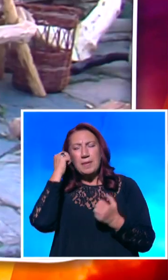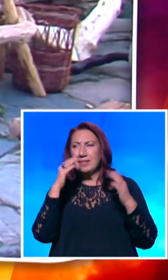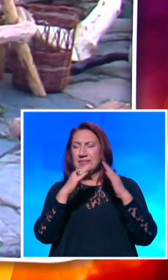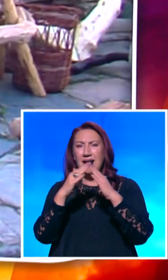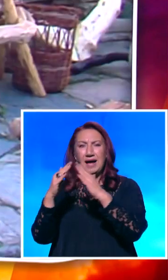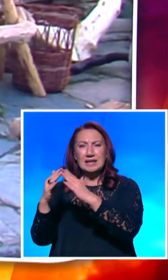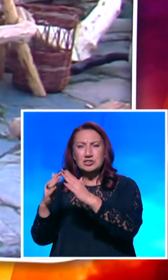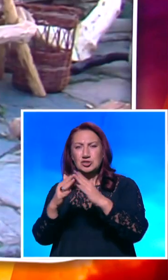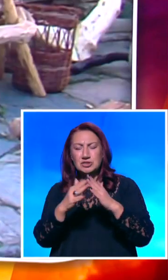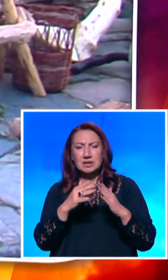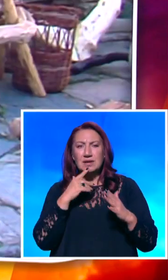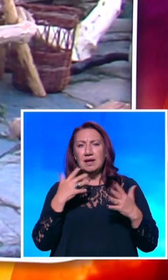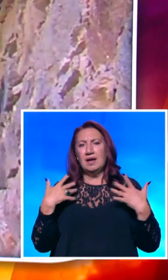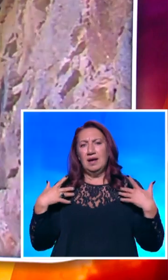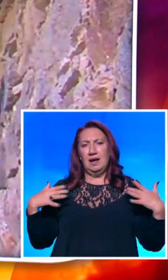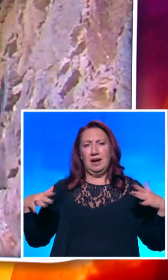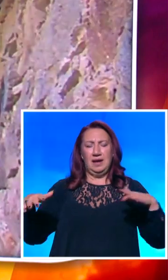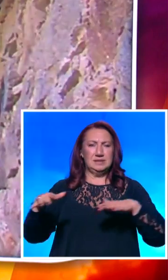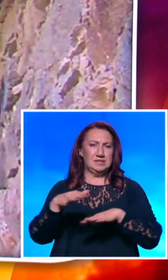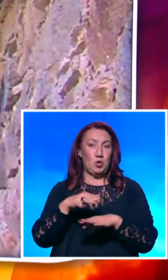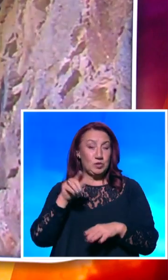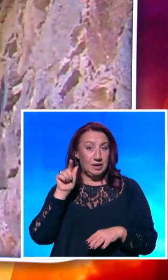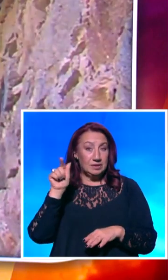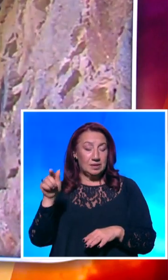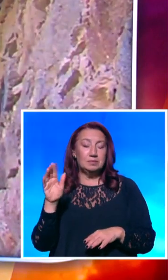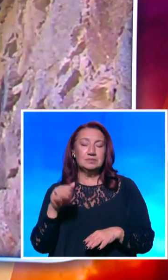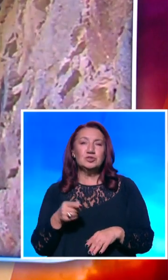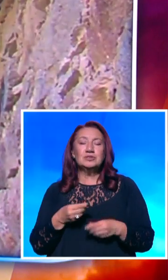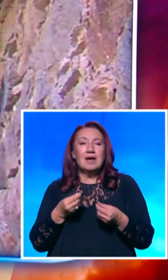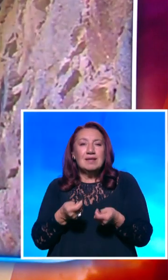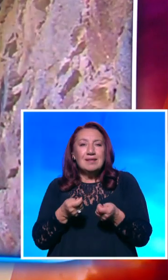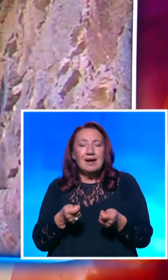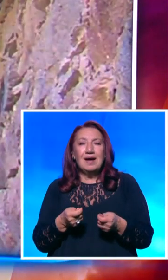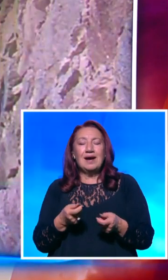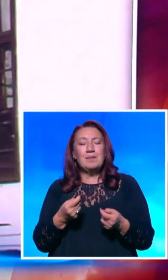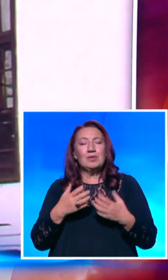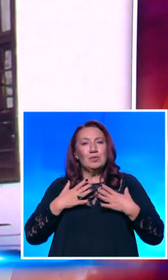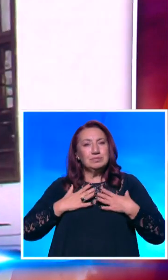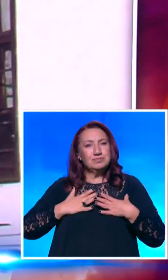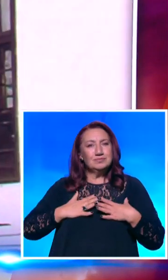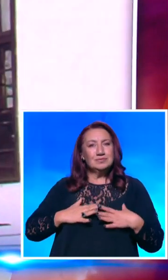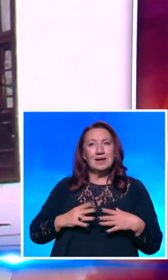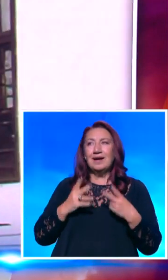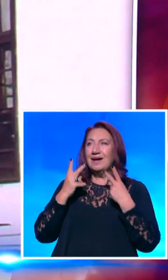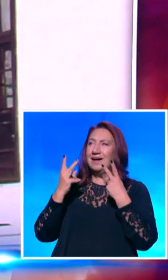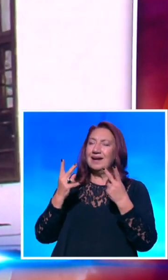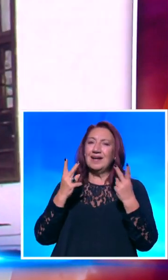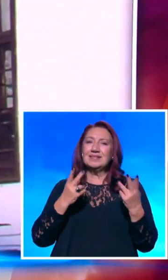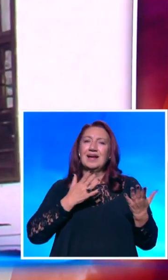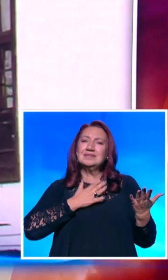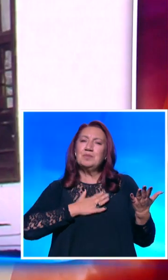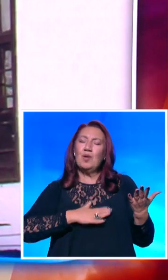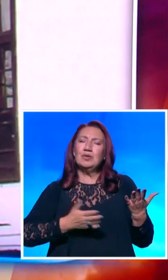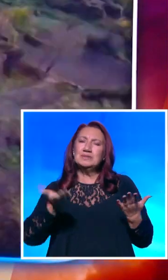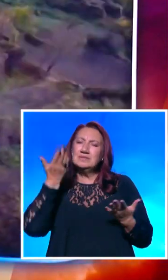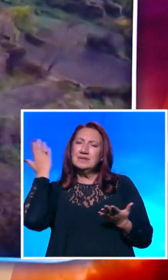разходката и с този архитектурно-исторически резерват ще ви накара да забавите темпото и ще ви потопи в спокойствието на миналите